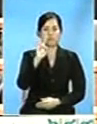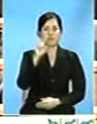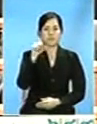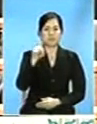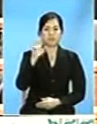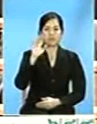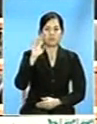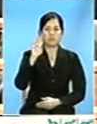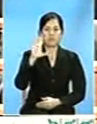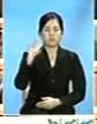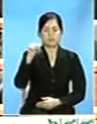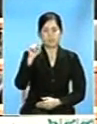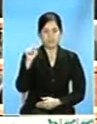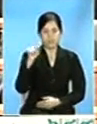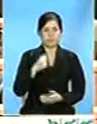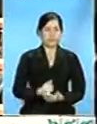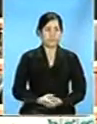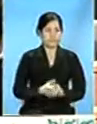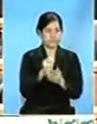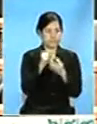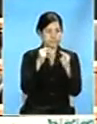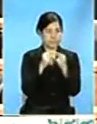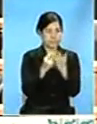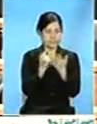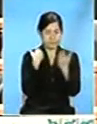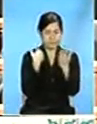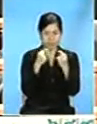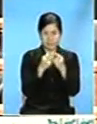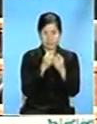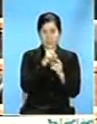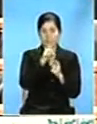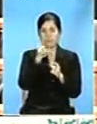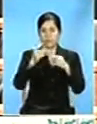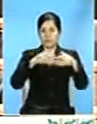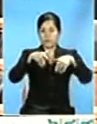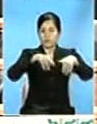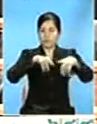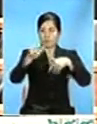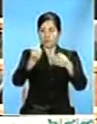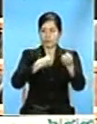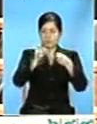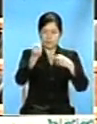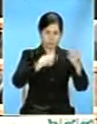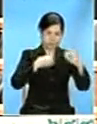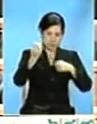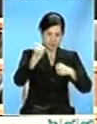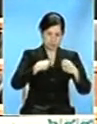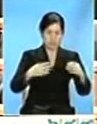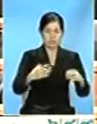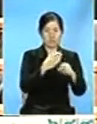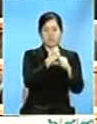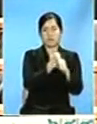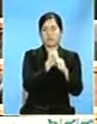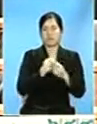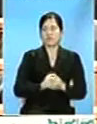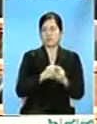ครับเฉลี่ยนะครับผลจากการรับฟังความคิดเห็นของประชาชนทั่วประเทศนะครับท่านประธานโดยส